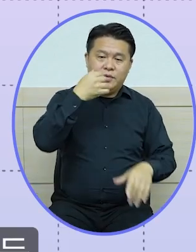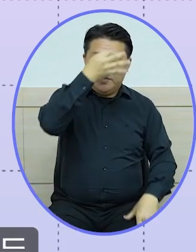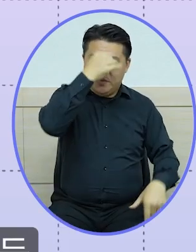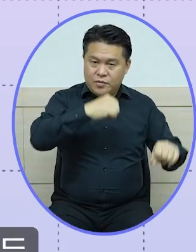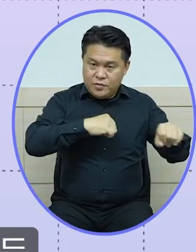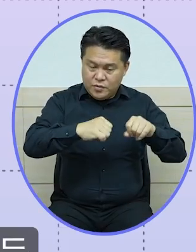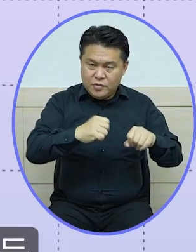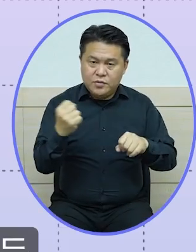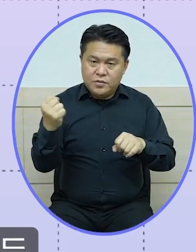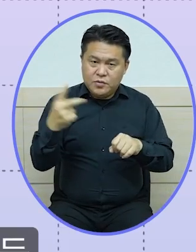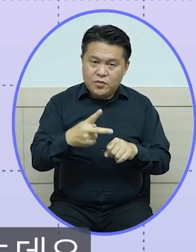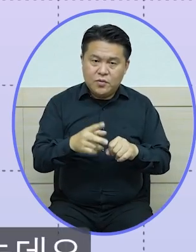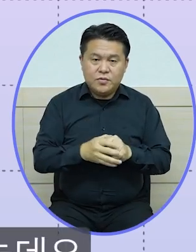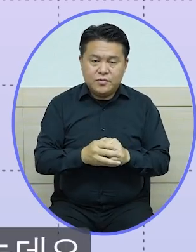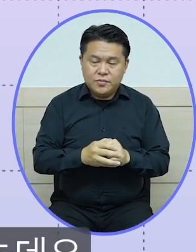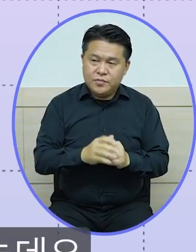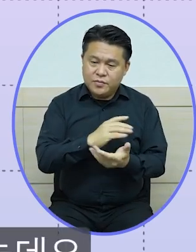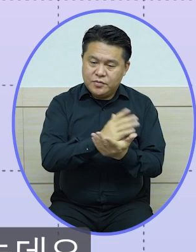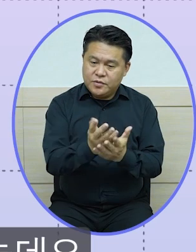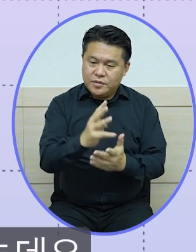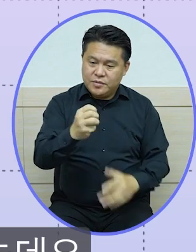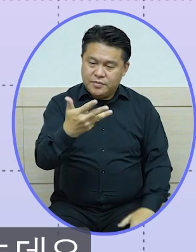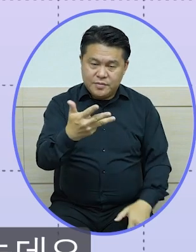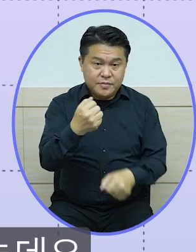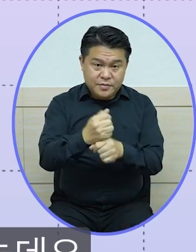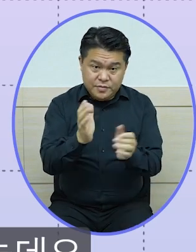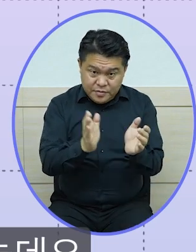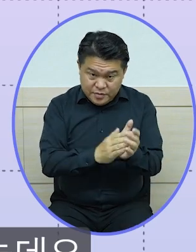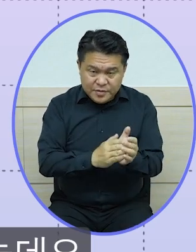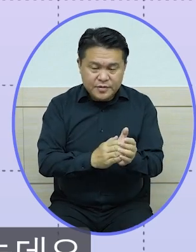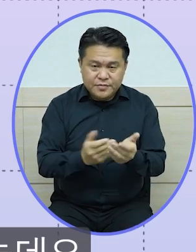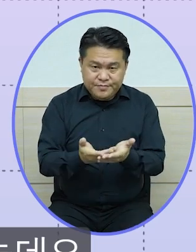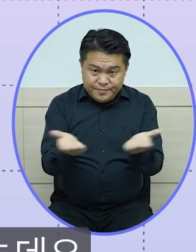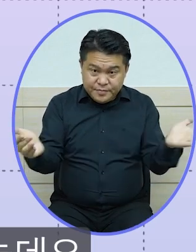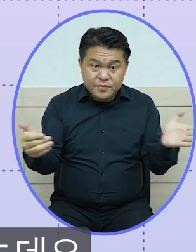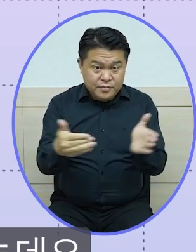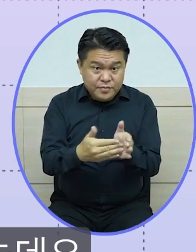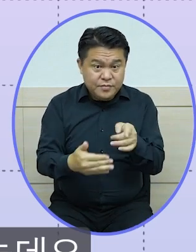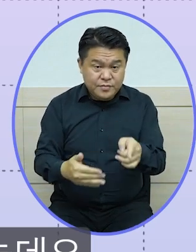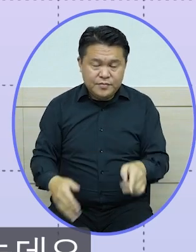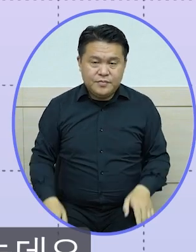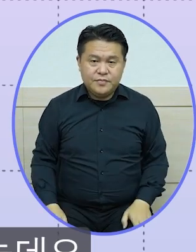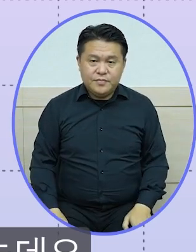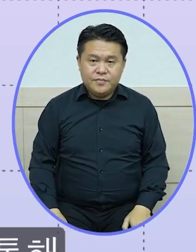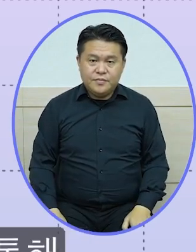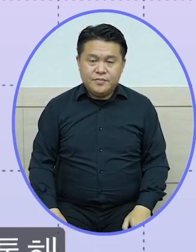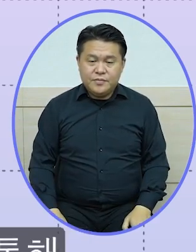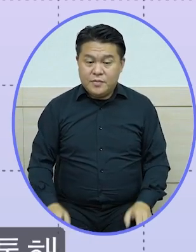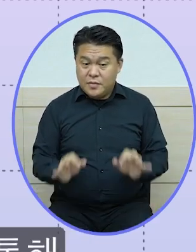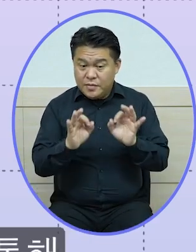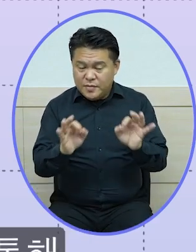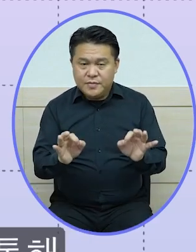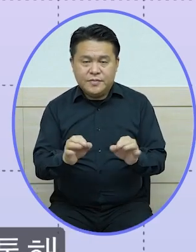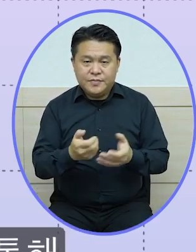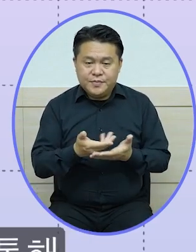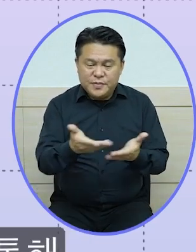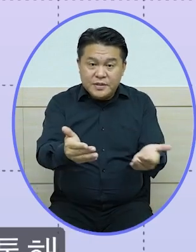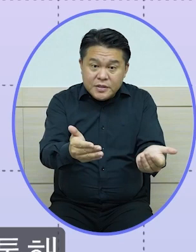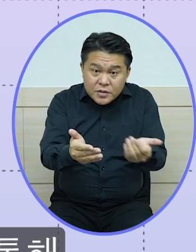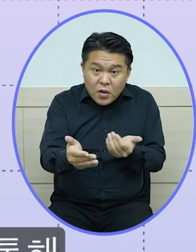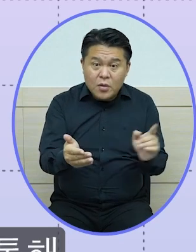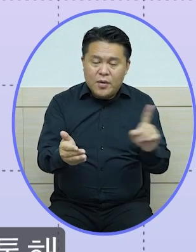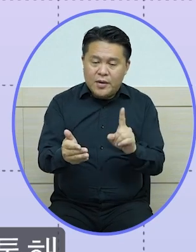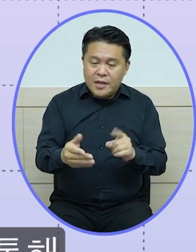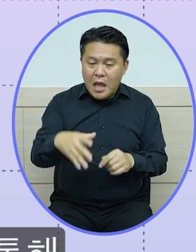문화예술활동, 방역소독활동 등 38개 직무를 개발하여 현장에 보급해드렸는데요. 이렇게 현장에 보급되기